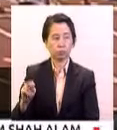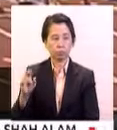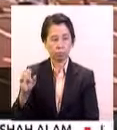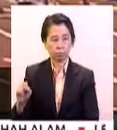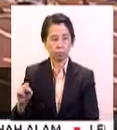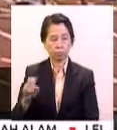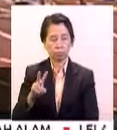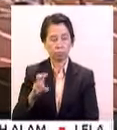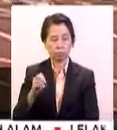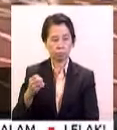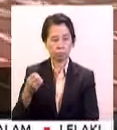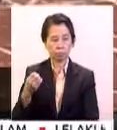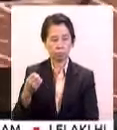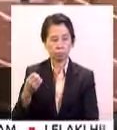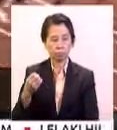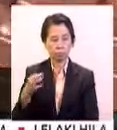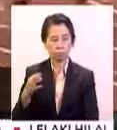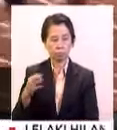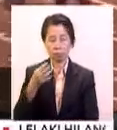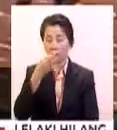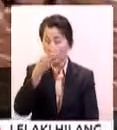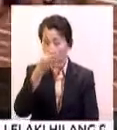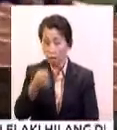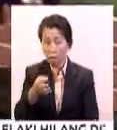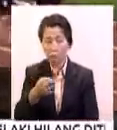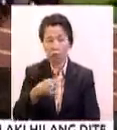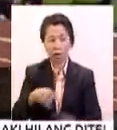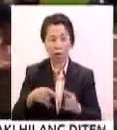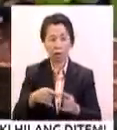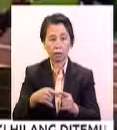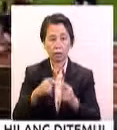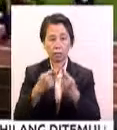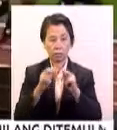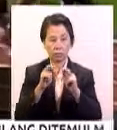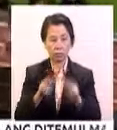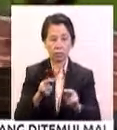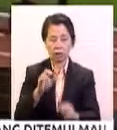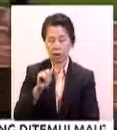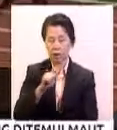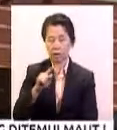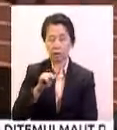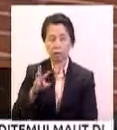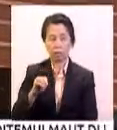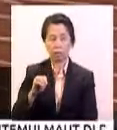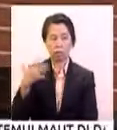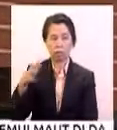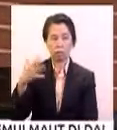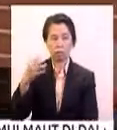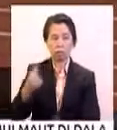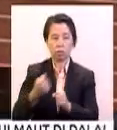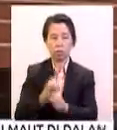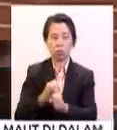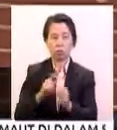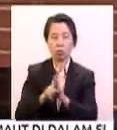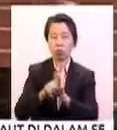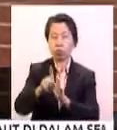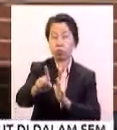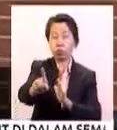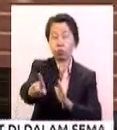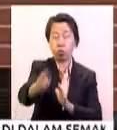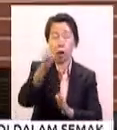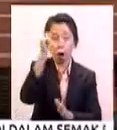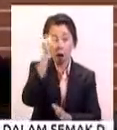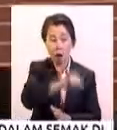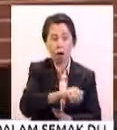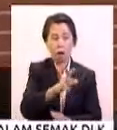MFSM 2019 memukau orang ramai. Video tim Malaysia ini menyaksikan Muhammad Azim, 15 tahun, cukup laju meninggalkan peserta-peserta